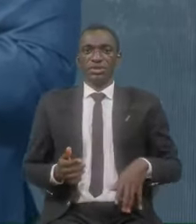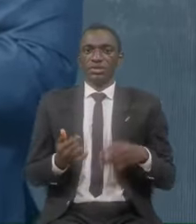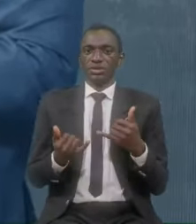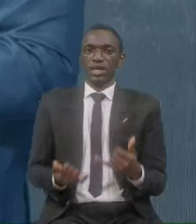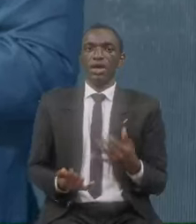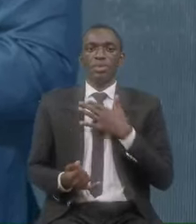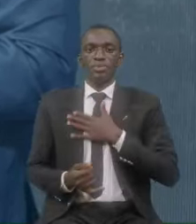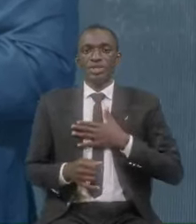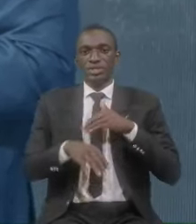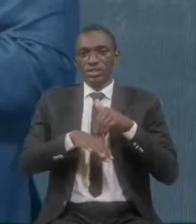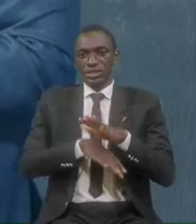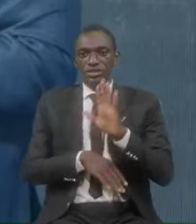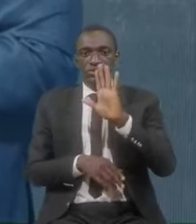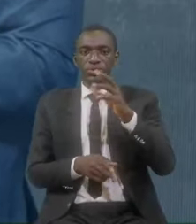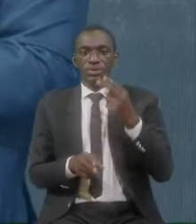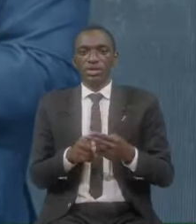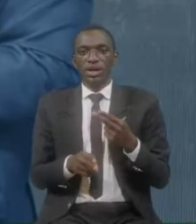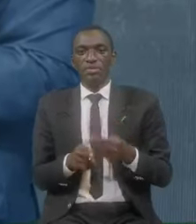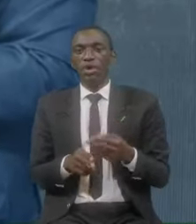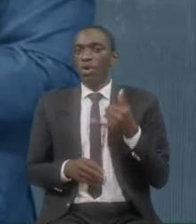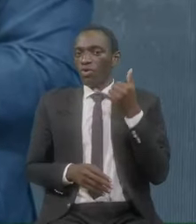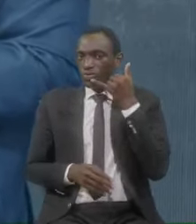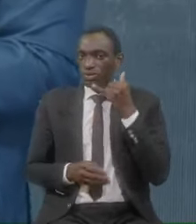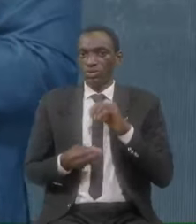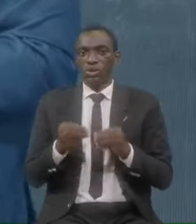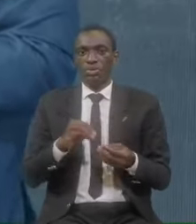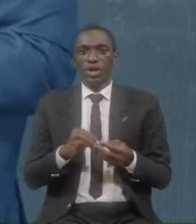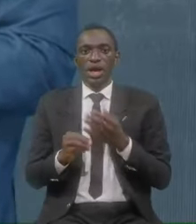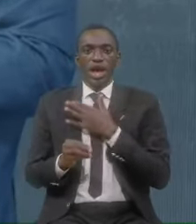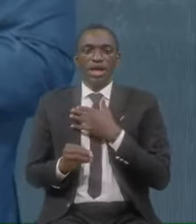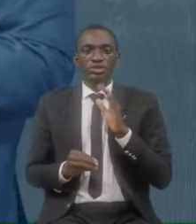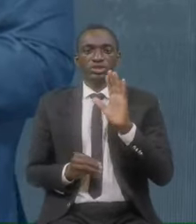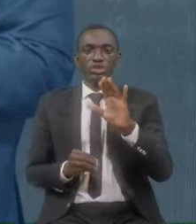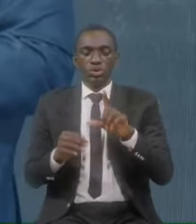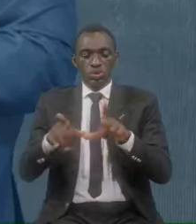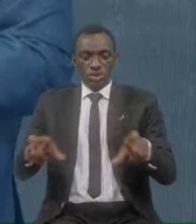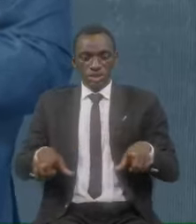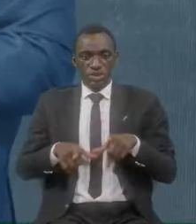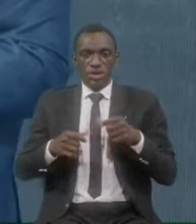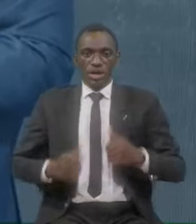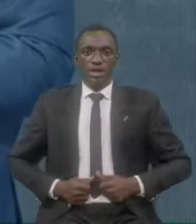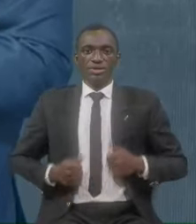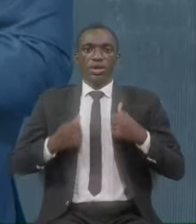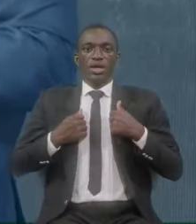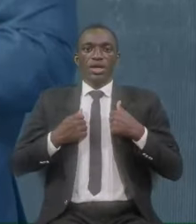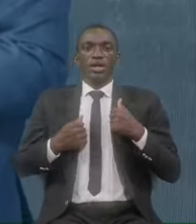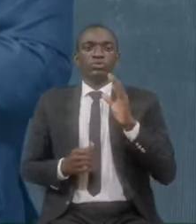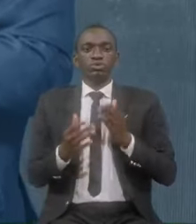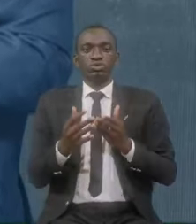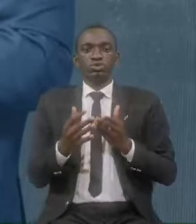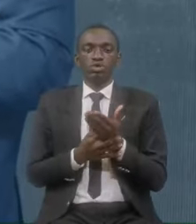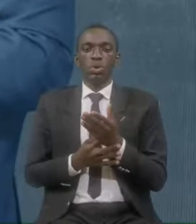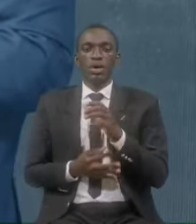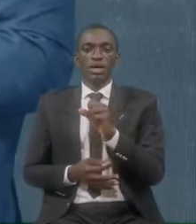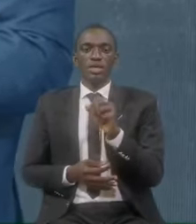Priez, nous envoyez votre nom et votre adresse par un